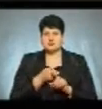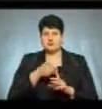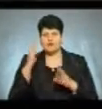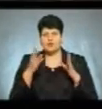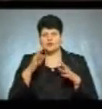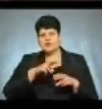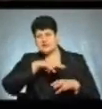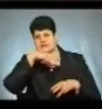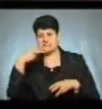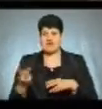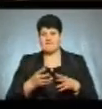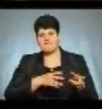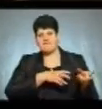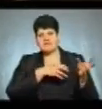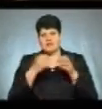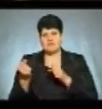зриває покрівлю.